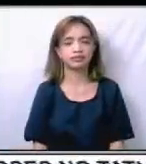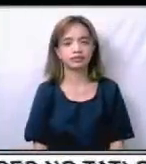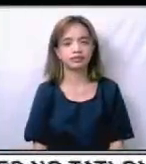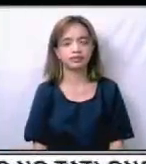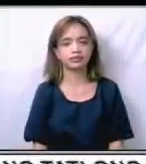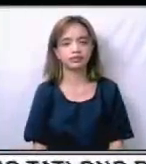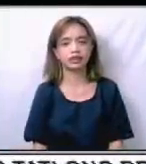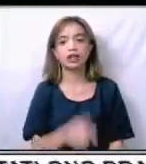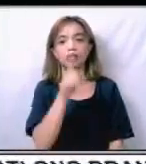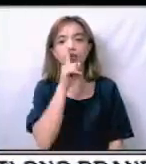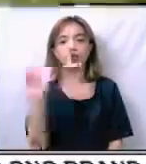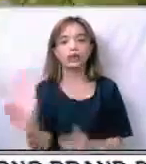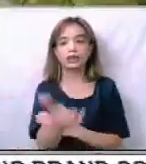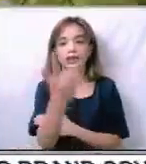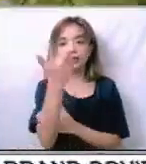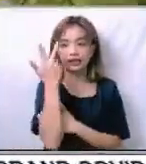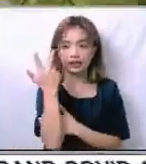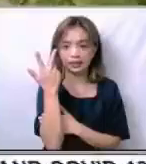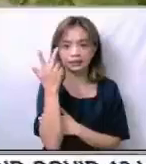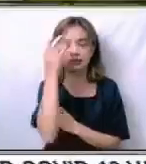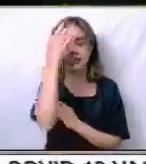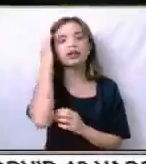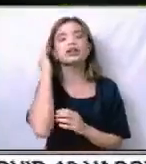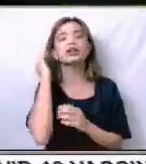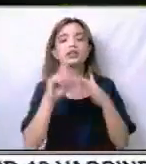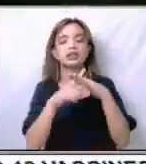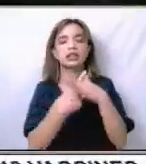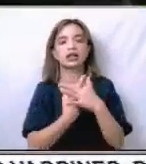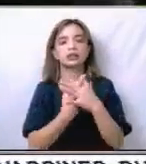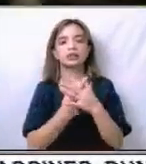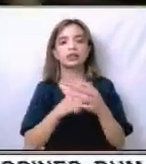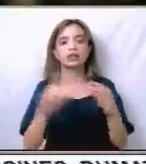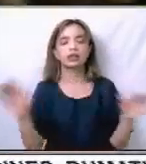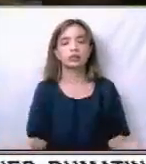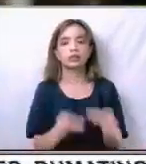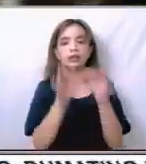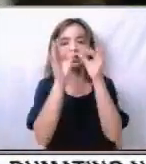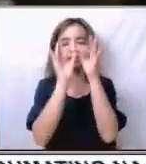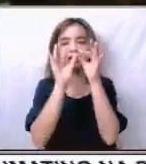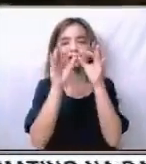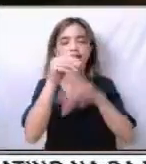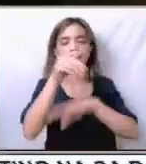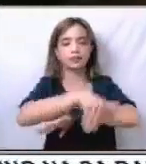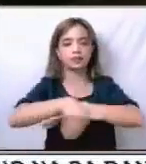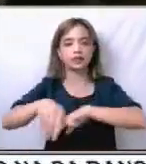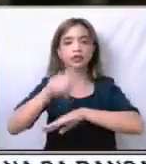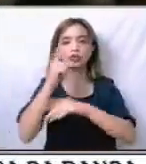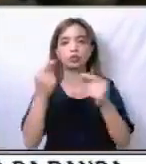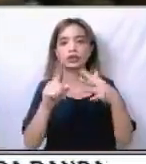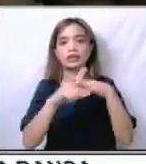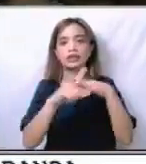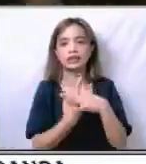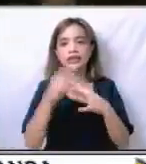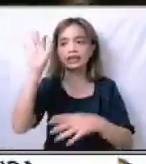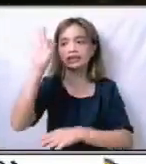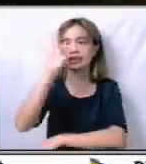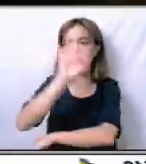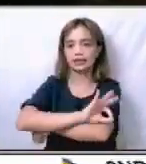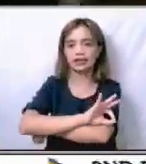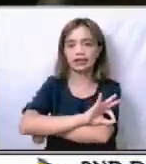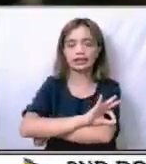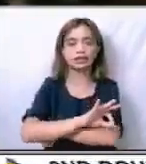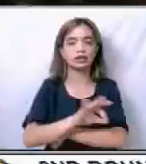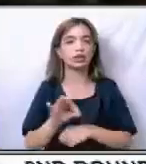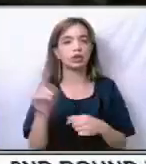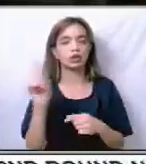Alas 3 pa lang ng umaga, nag-umpisa na ang Simbang Gabi. Hudyat ng pagsisimula ng siyam na araw na pagsasagawa